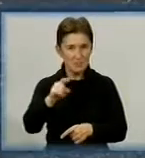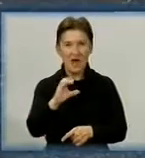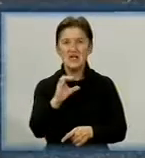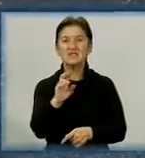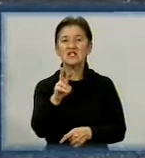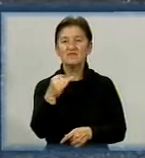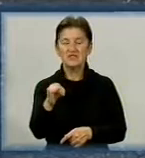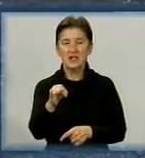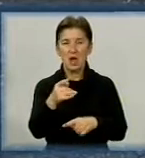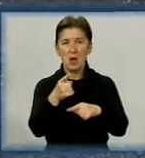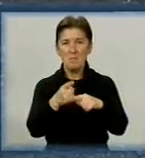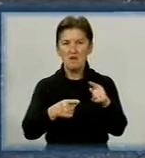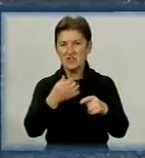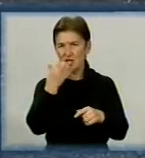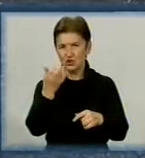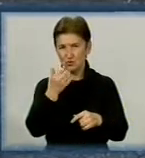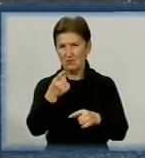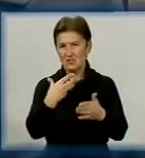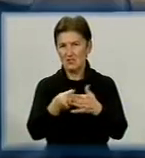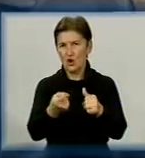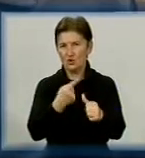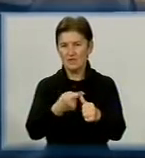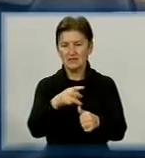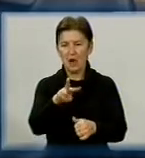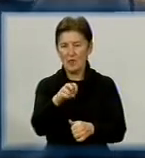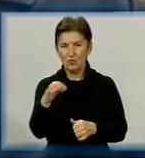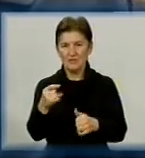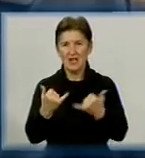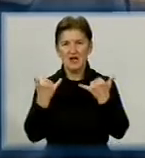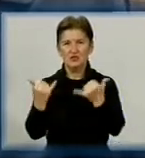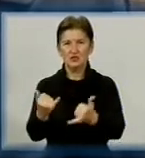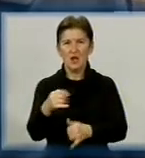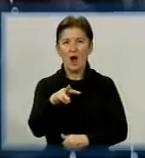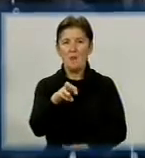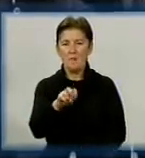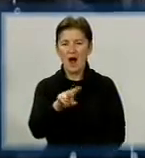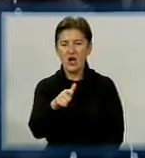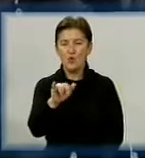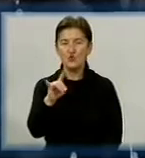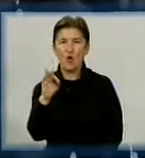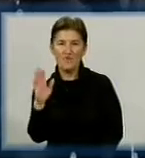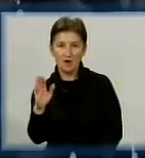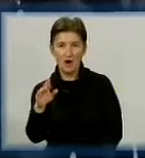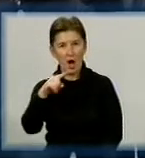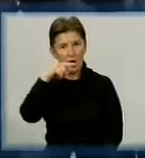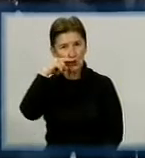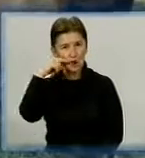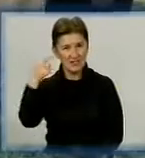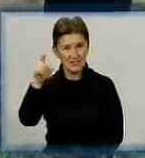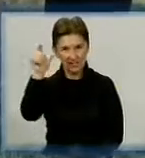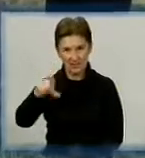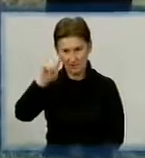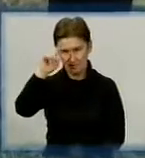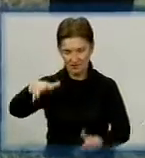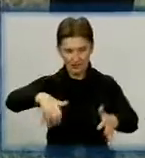царський курган в Північному Причорномор'ї. Свою назву Мельгунівський він дістав на честь Олексія Мельгунова, одного з засновників російської археології. Нині